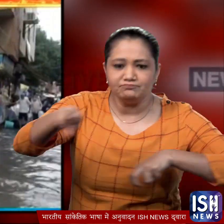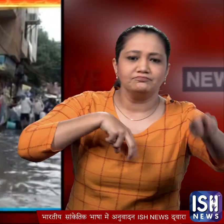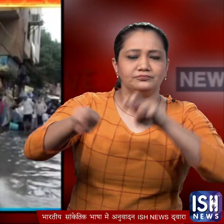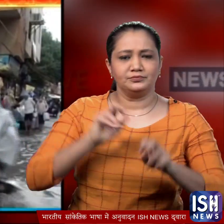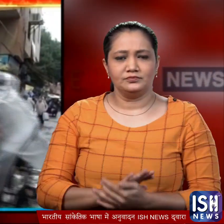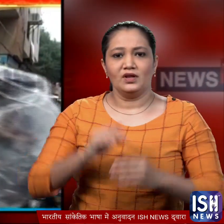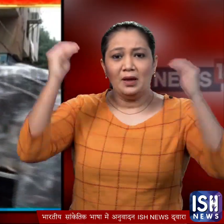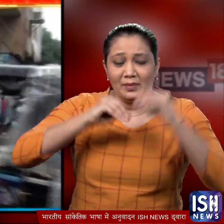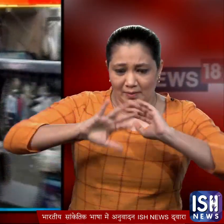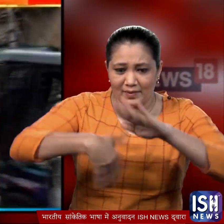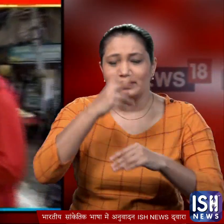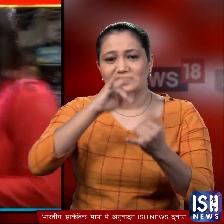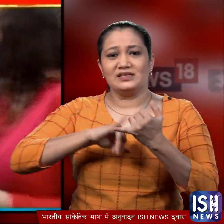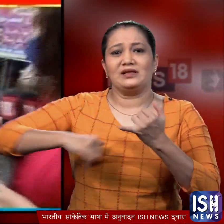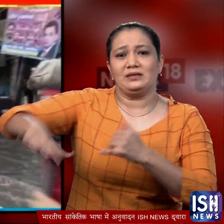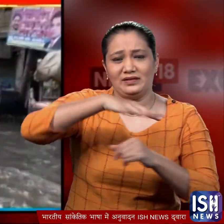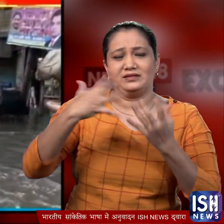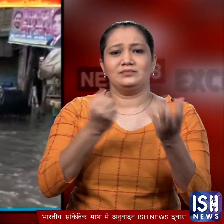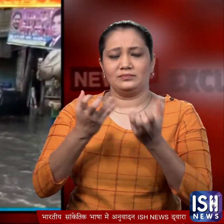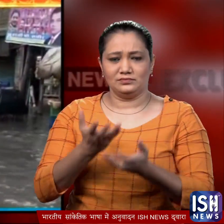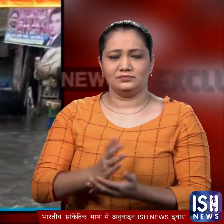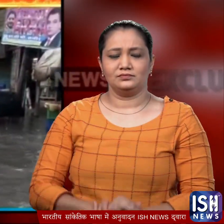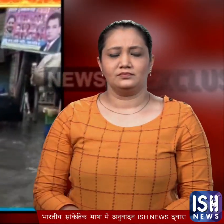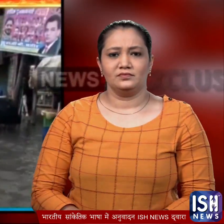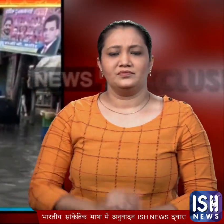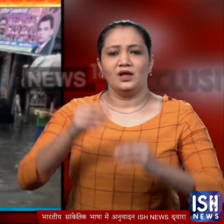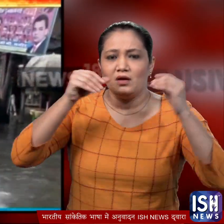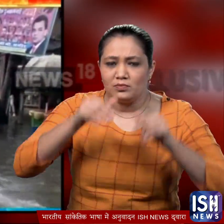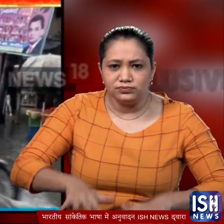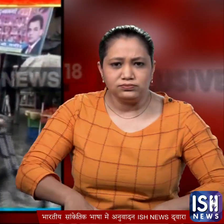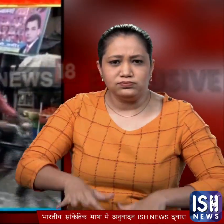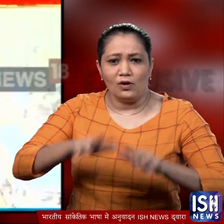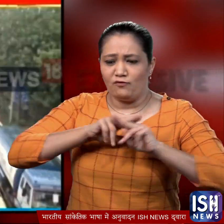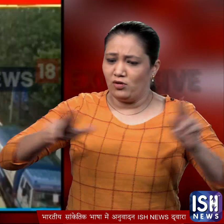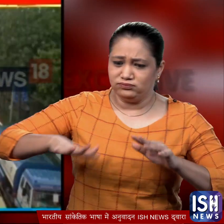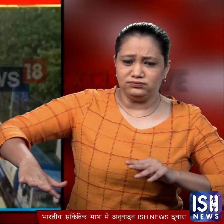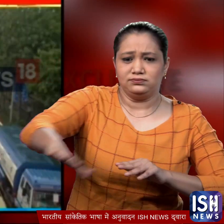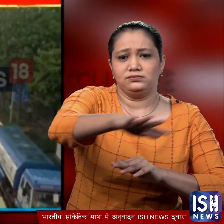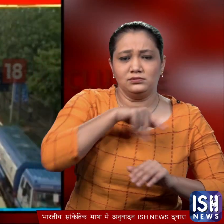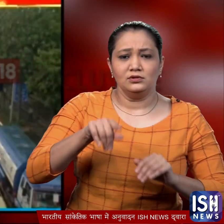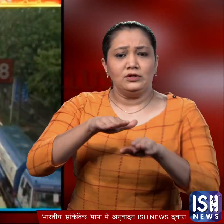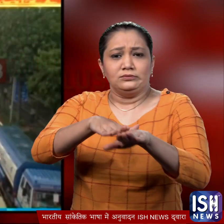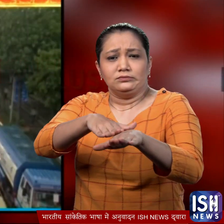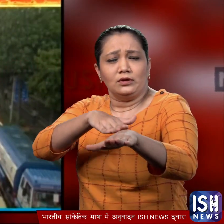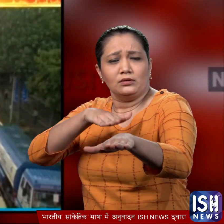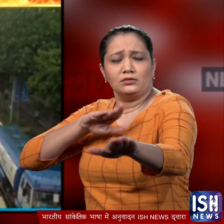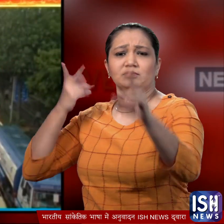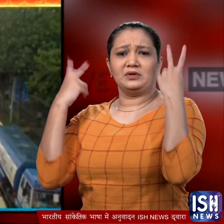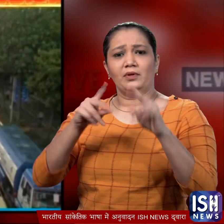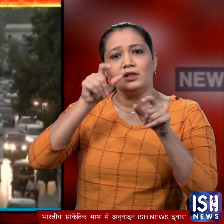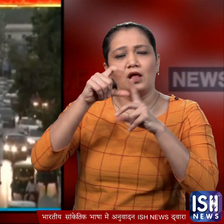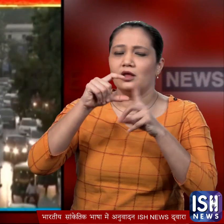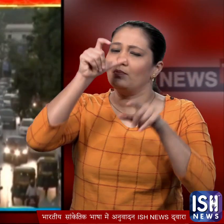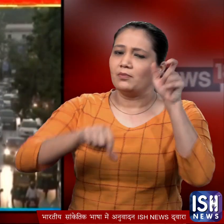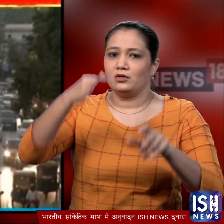बाद क्या हालात है सदर के, ये आपको तस्वीरों में दिखा रहे हैं। देखिए आप किस तरीके से पानी यहाँ पर पूरा भर गया है। लंबे जैम ने भी दिल्ली वालों को खूब परेशान